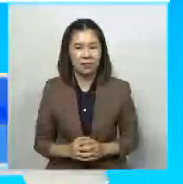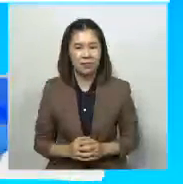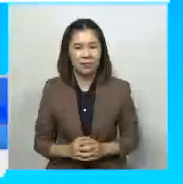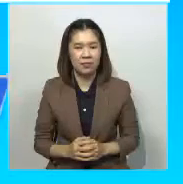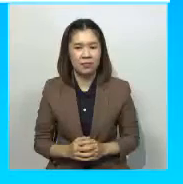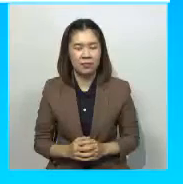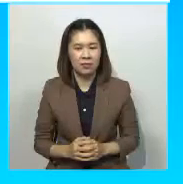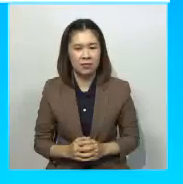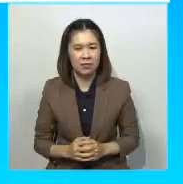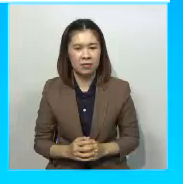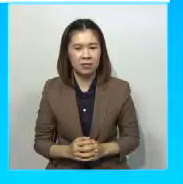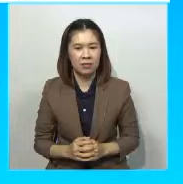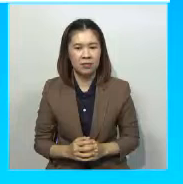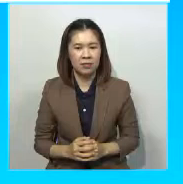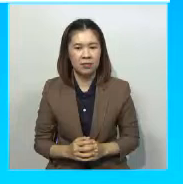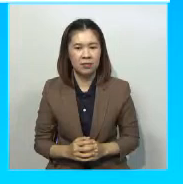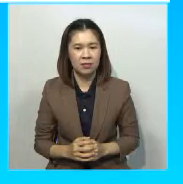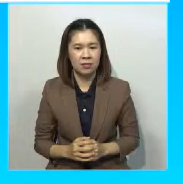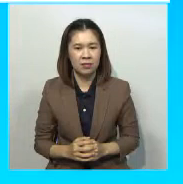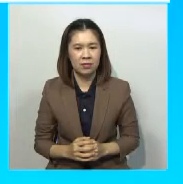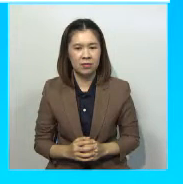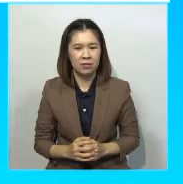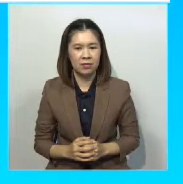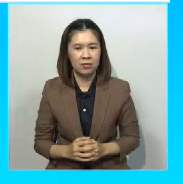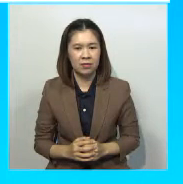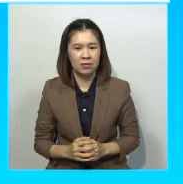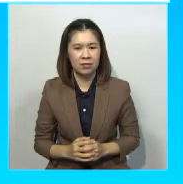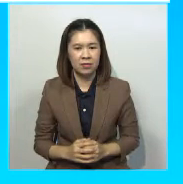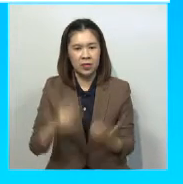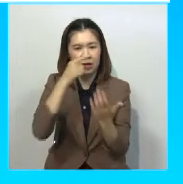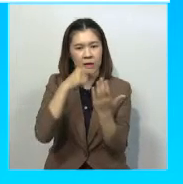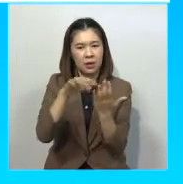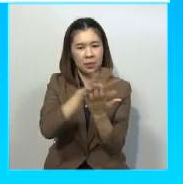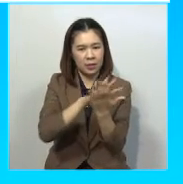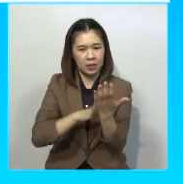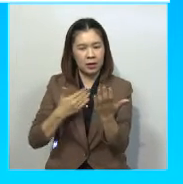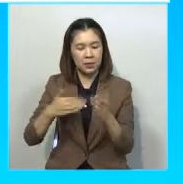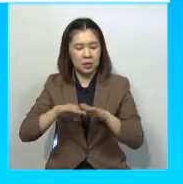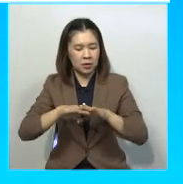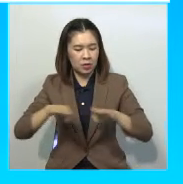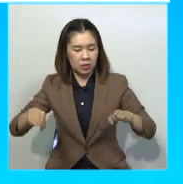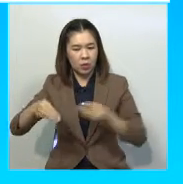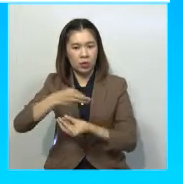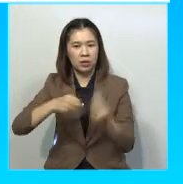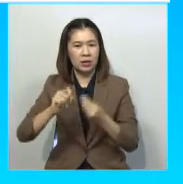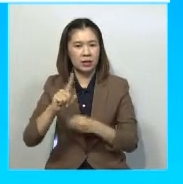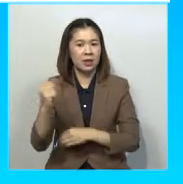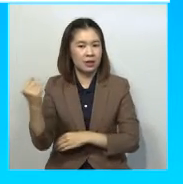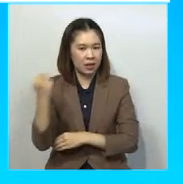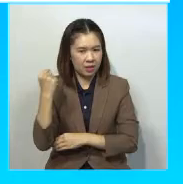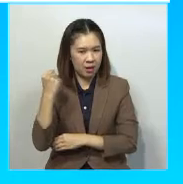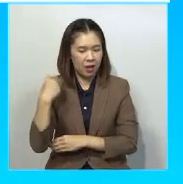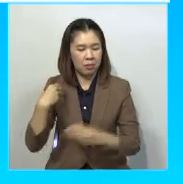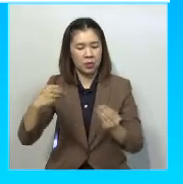Bank ชัดเจนเลยว่าเขากล่าวว่าประเทศไทยนั้นมีฐานเศรษฐกิจที่แข็งแกร่งและยืดหยุ่น